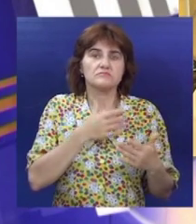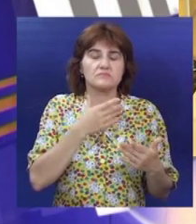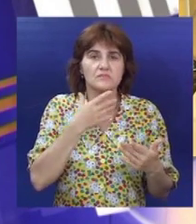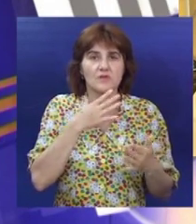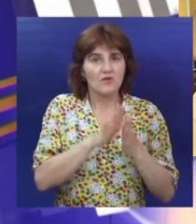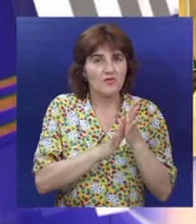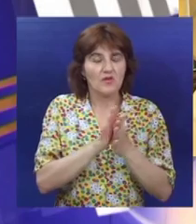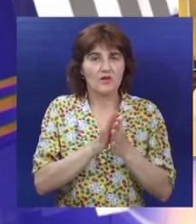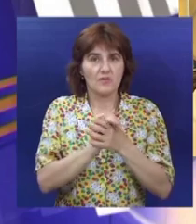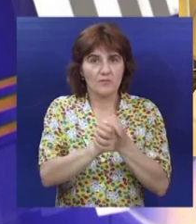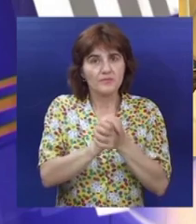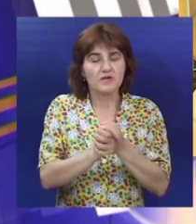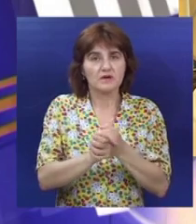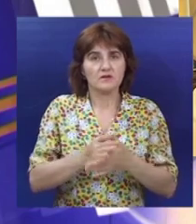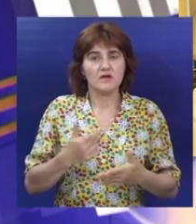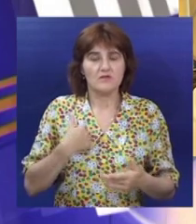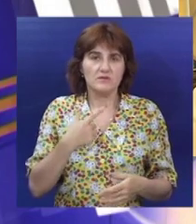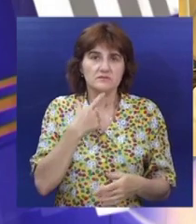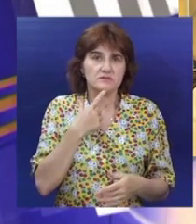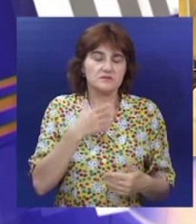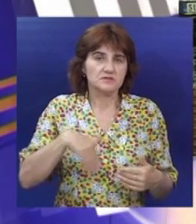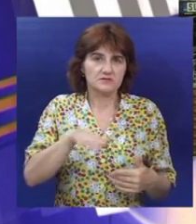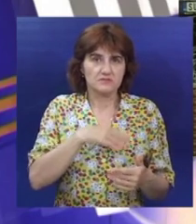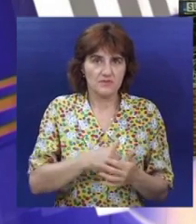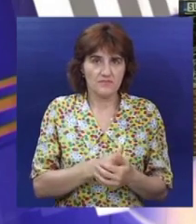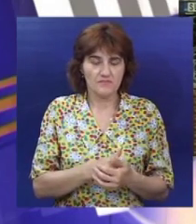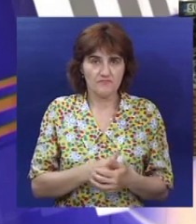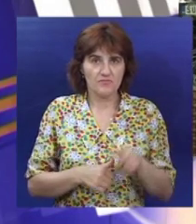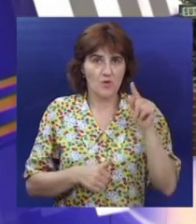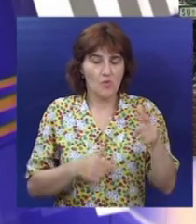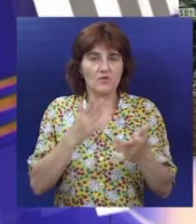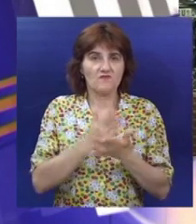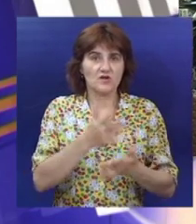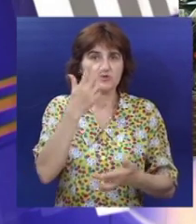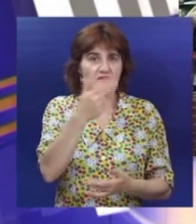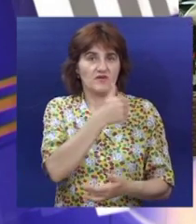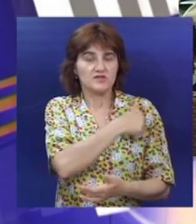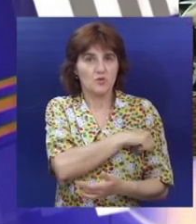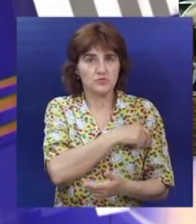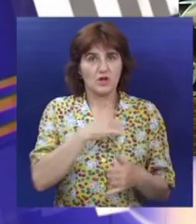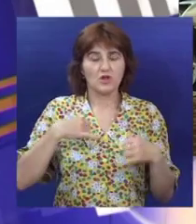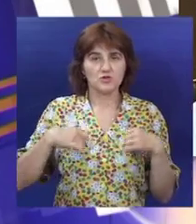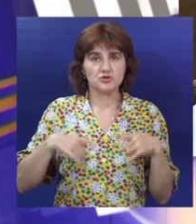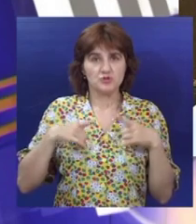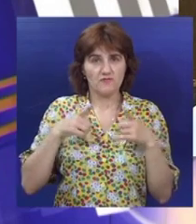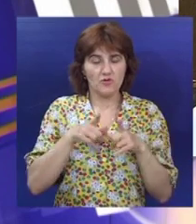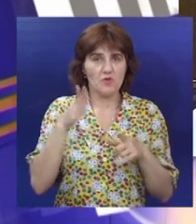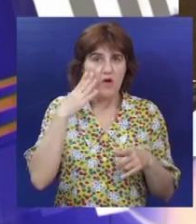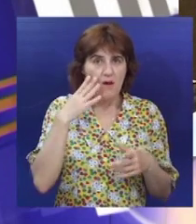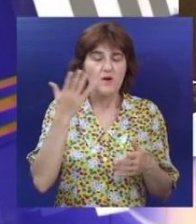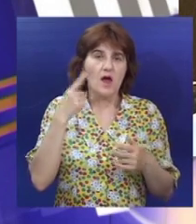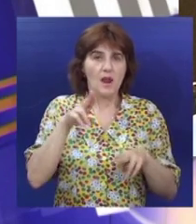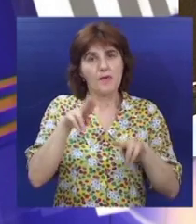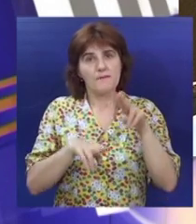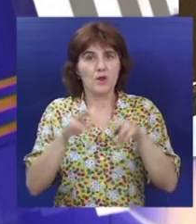are laid back, very friendly. I like it. Iako Berislav već 20 godina živi u Kaliforniji, s vremena na